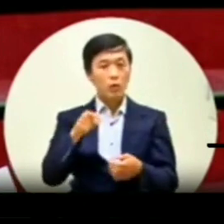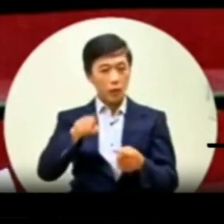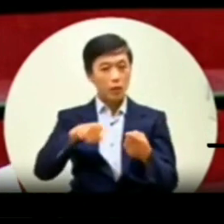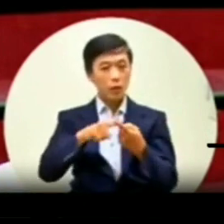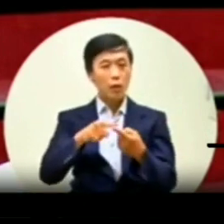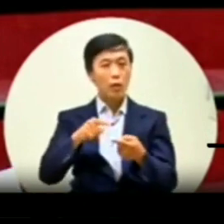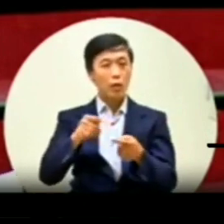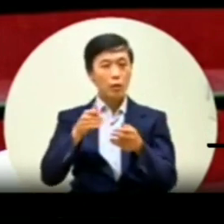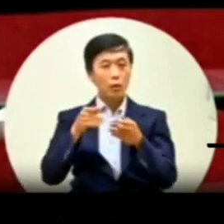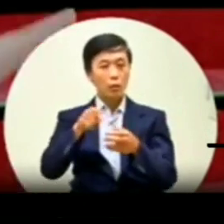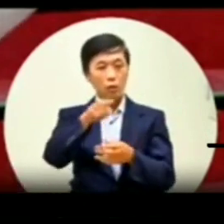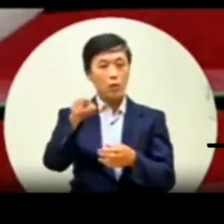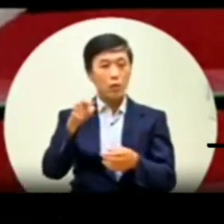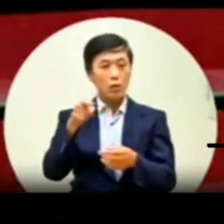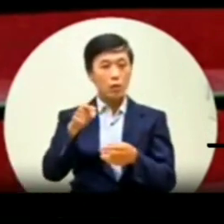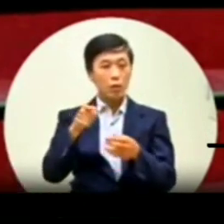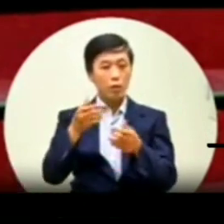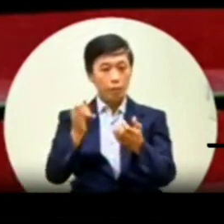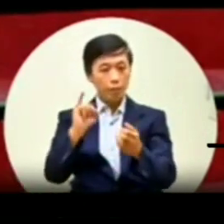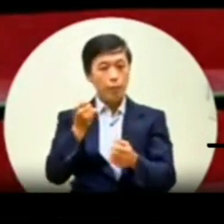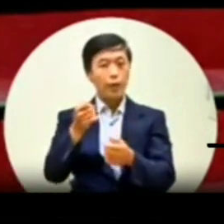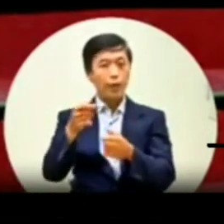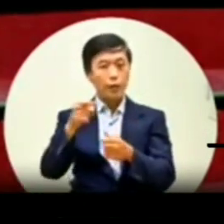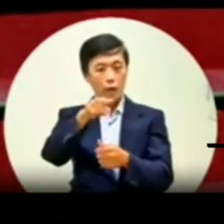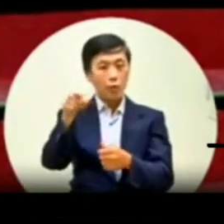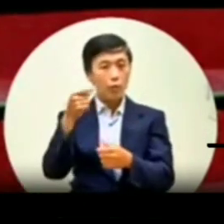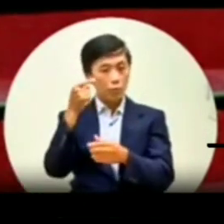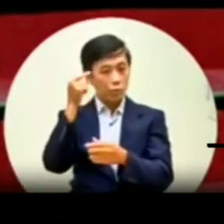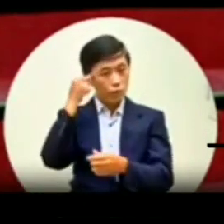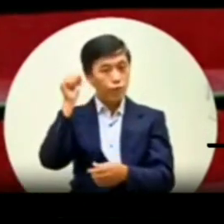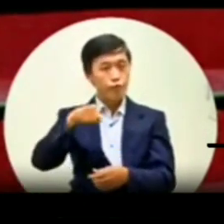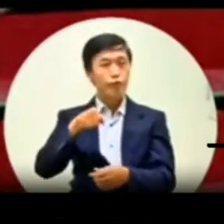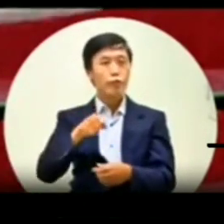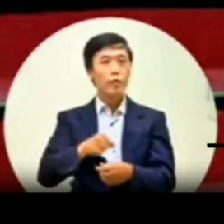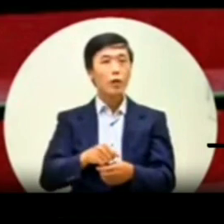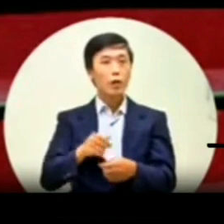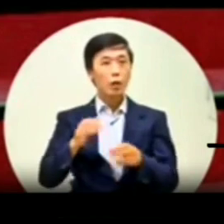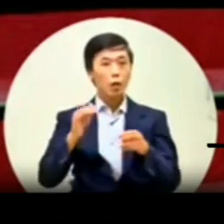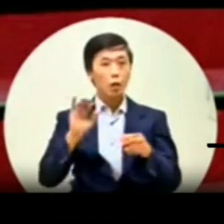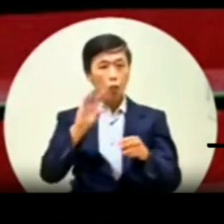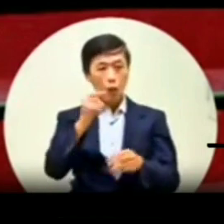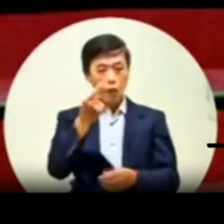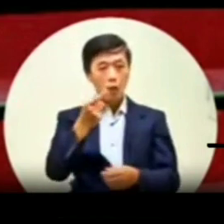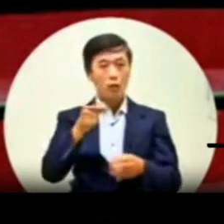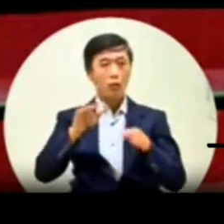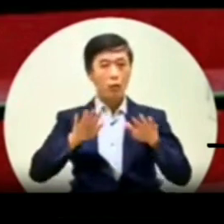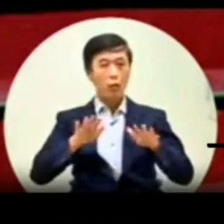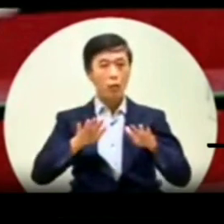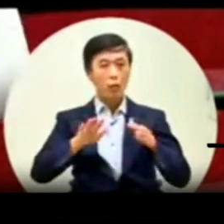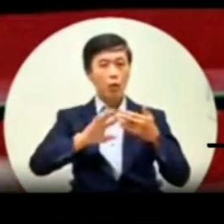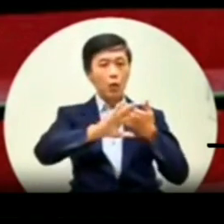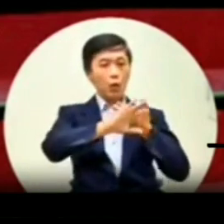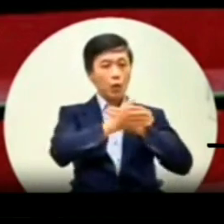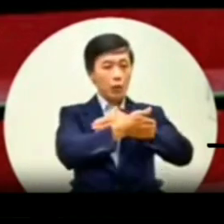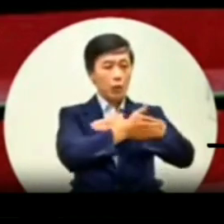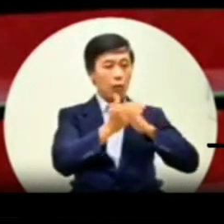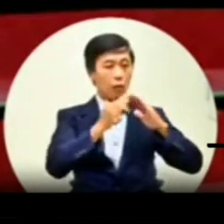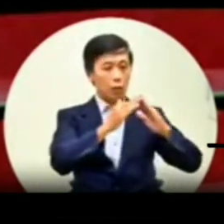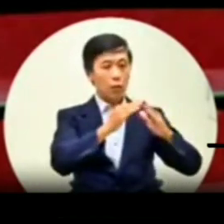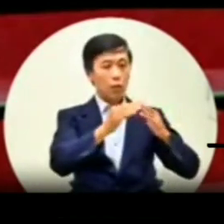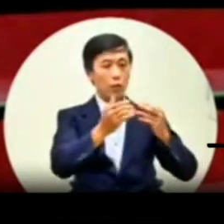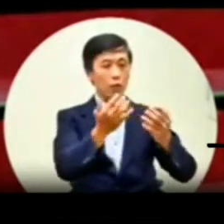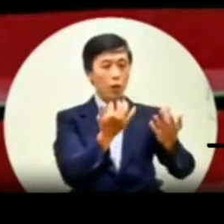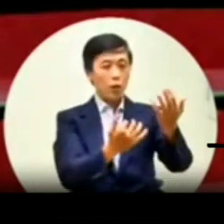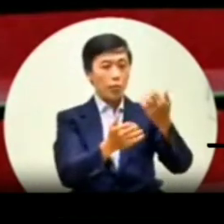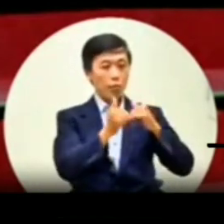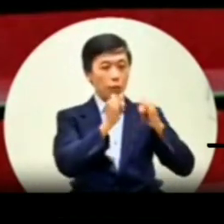是呢，我很担心的是，万一在现场大量的外县市的人涌进来，